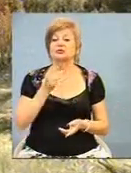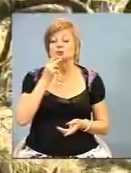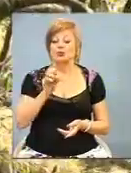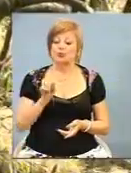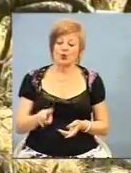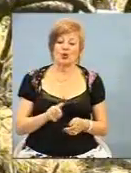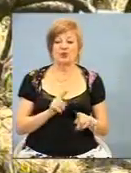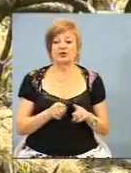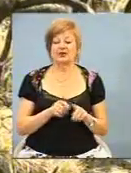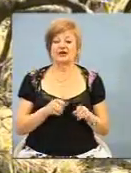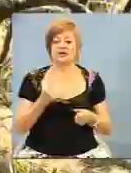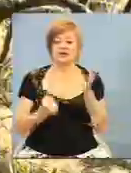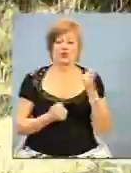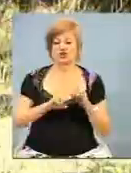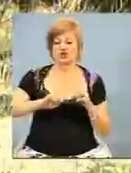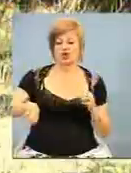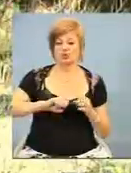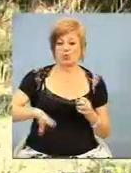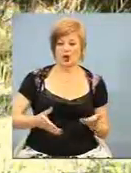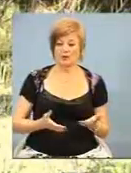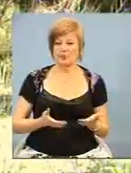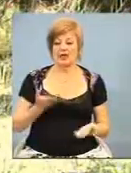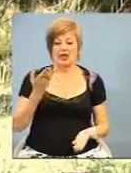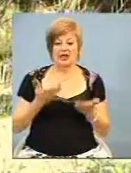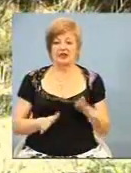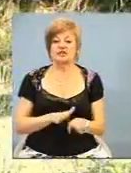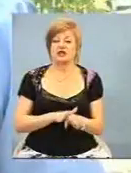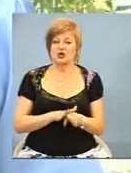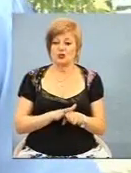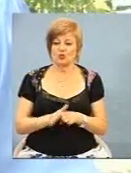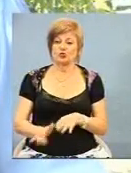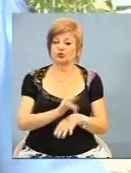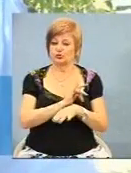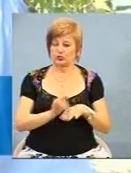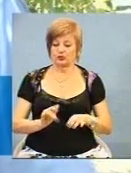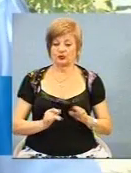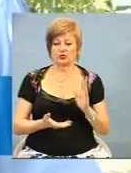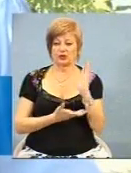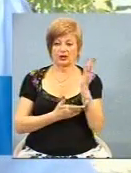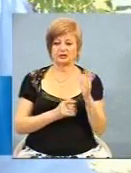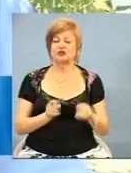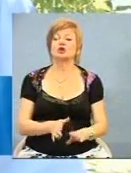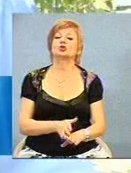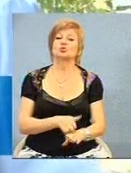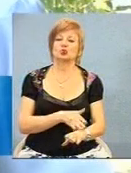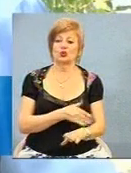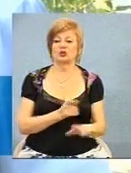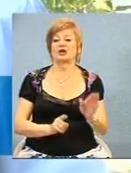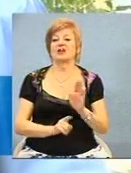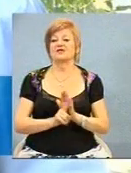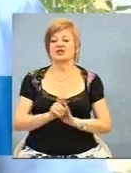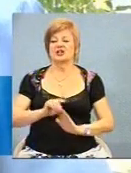навіть іскра від вихлопної труби автомобіля. Якщо повністю уничтожені насадження, значить, це дуже тривалий процес. Спочатку